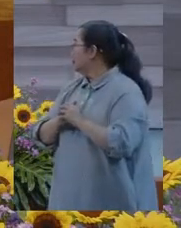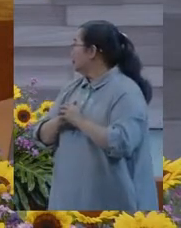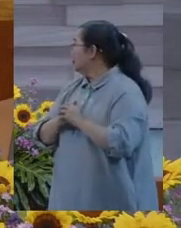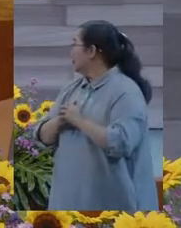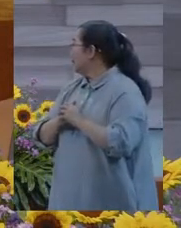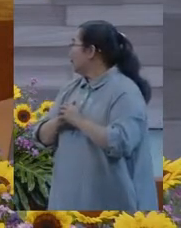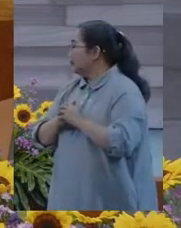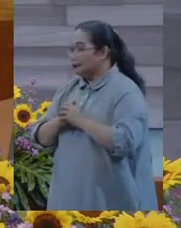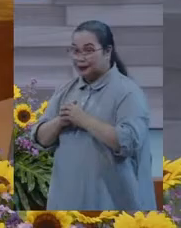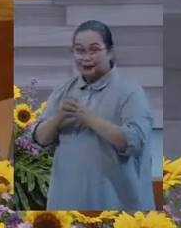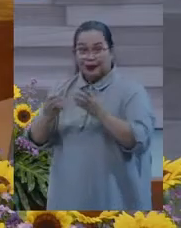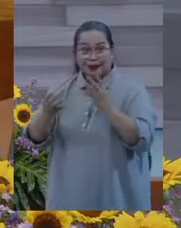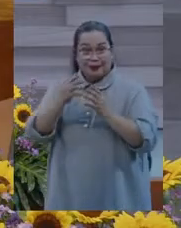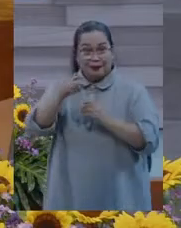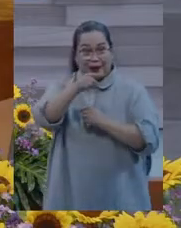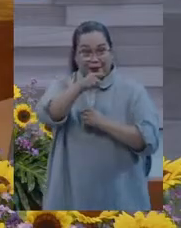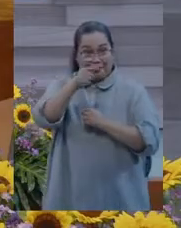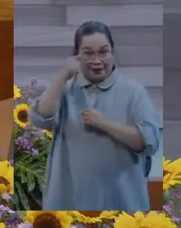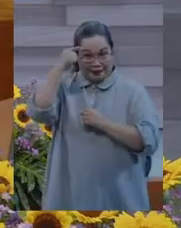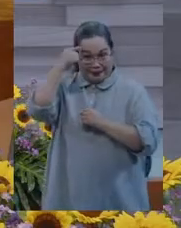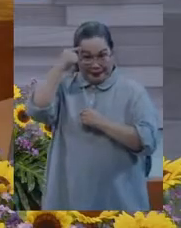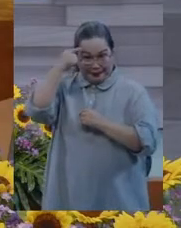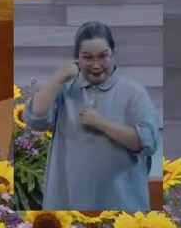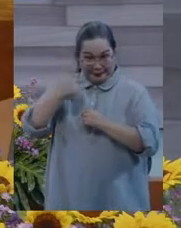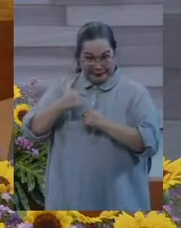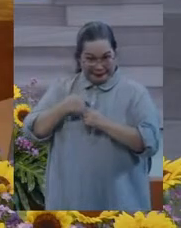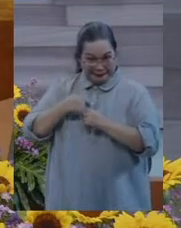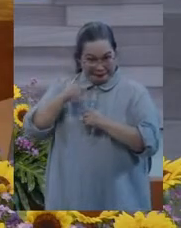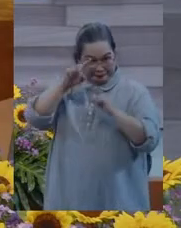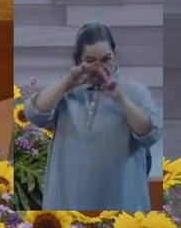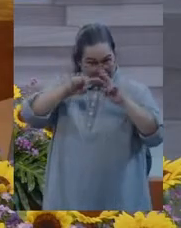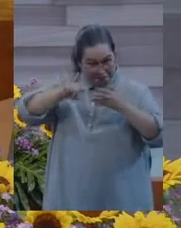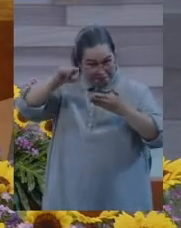baka kailangan po magpatingin tayo, no?